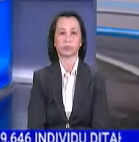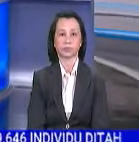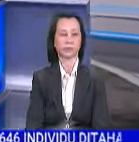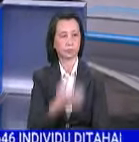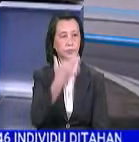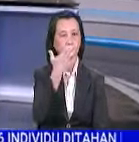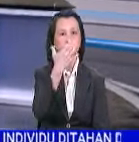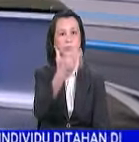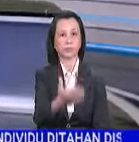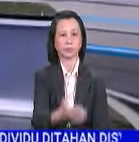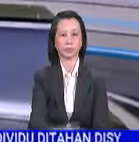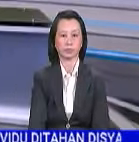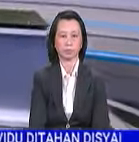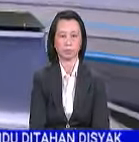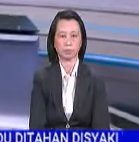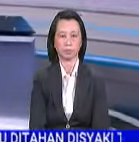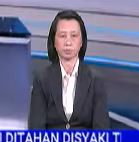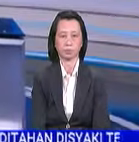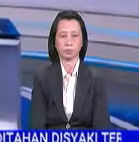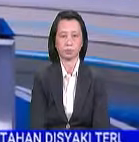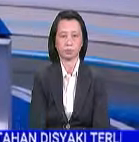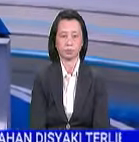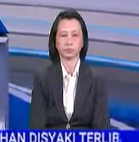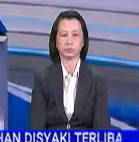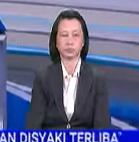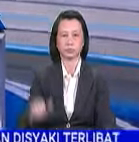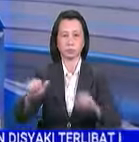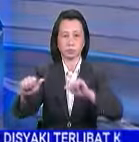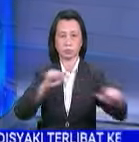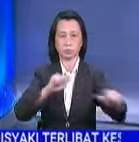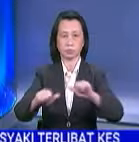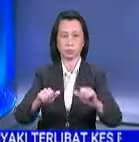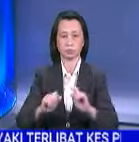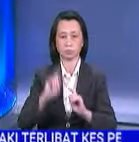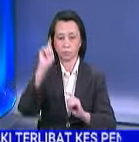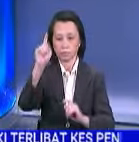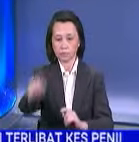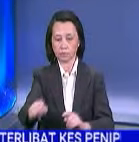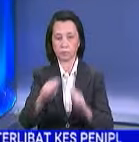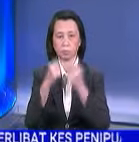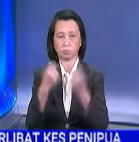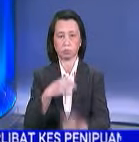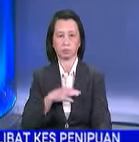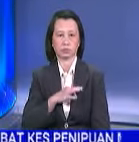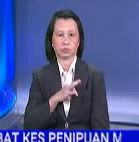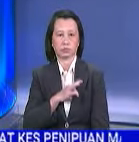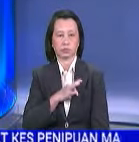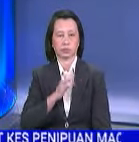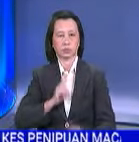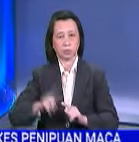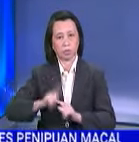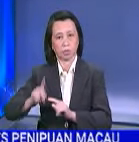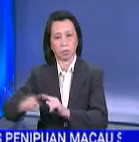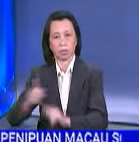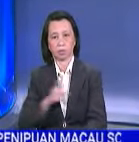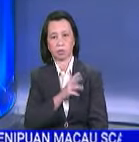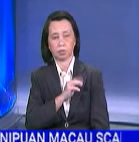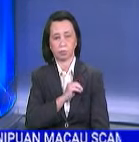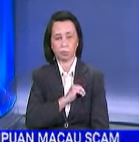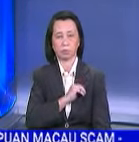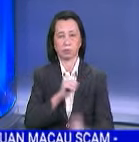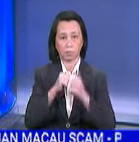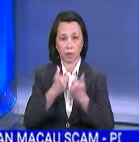Baik, terima kasih Kahar. Ya, aktiviti turun padang, pasukan sukarelawan dari pelbagai kementerian dan